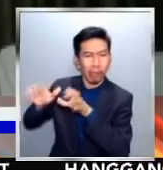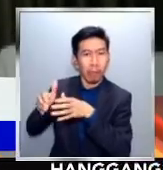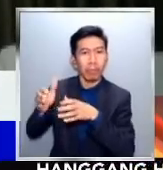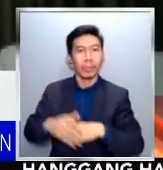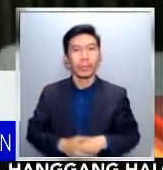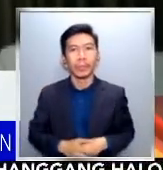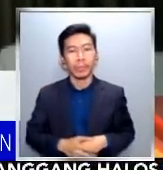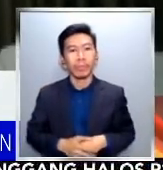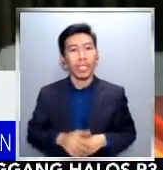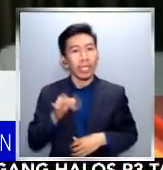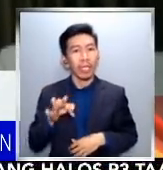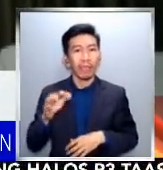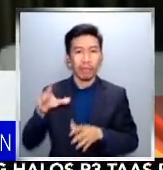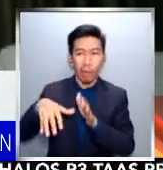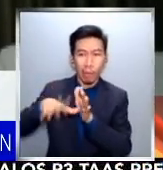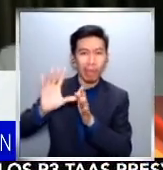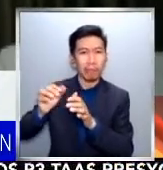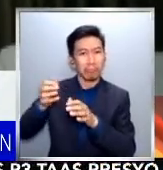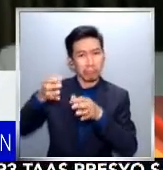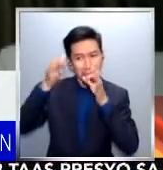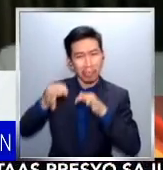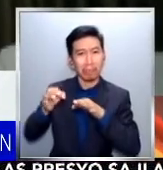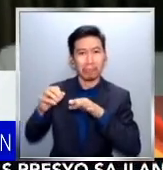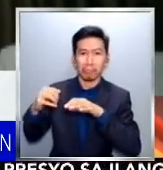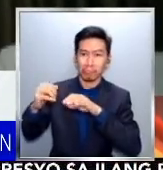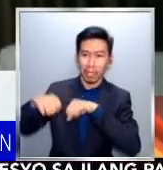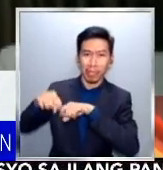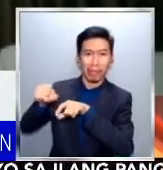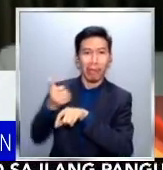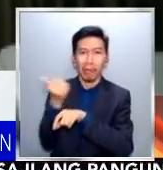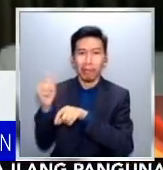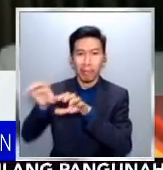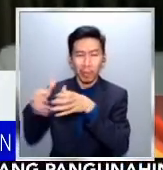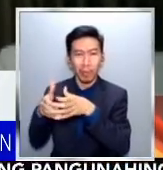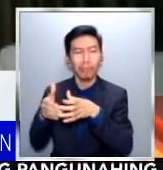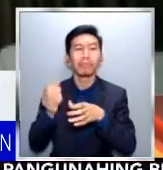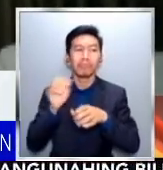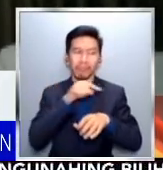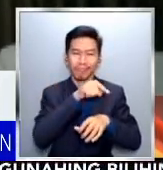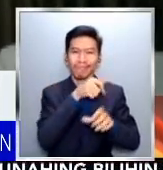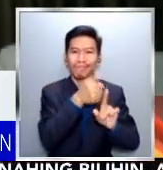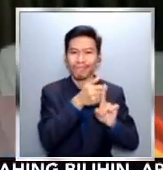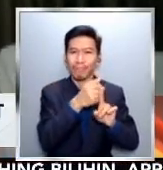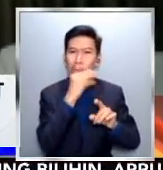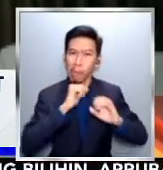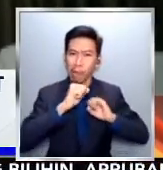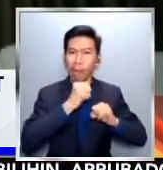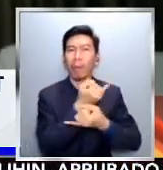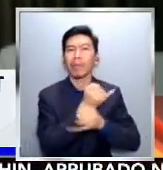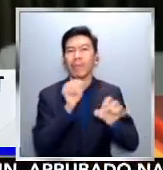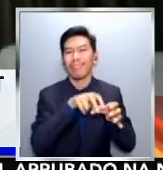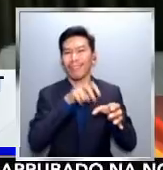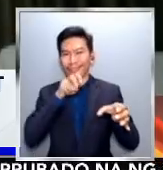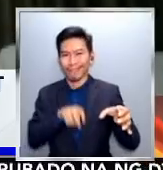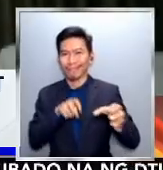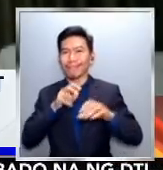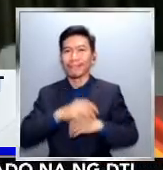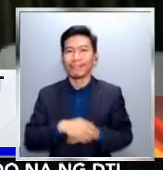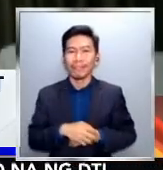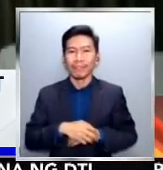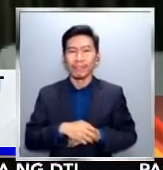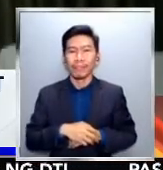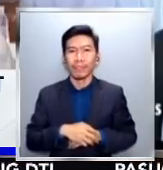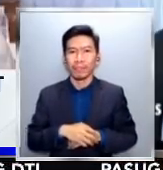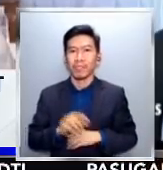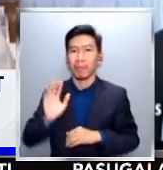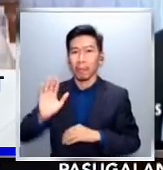siya. Sinasabi niya po sa amin, sinasabi niya po kay Senator Pimentel at sa ibang mga leaders ng partido namin na Ron Coco, I will not